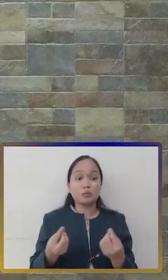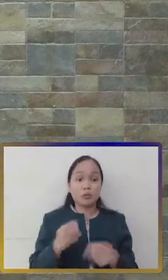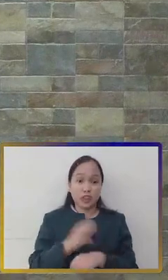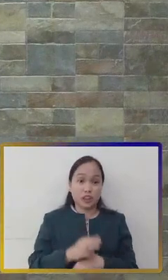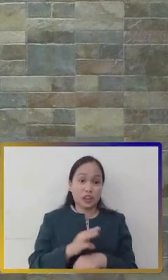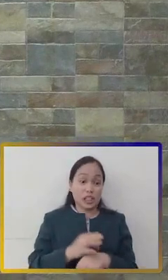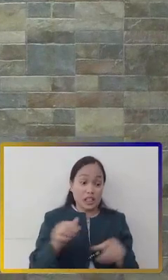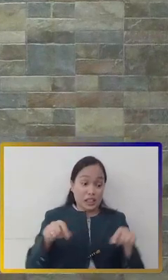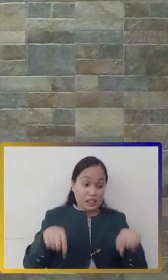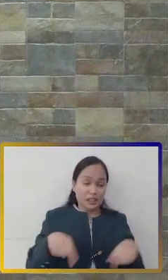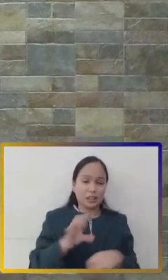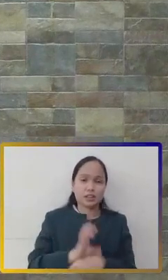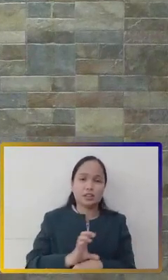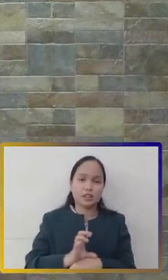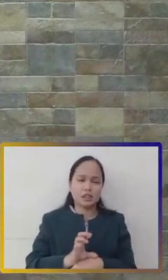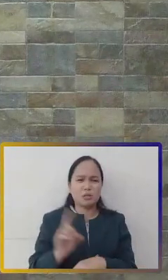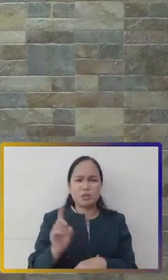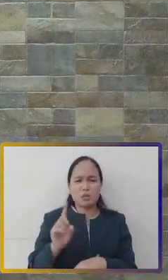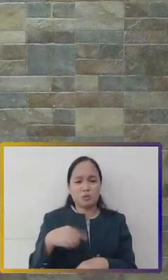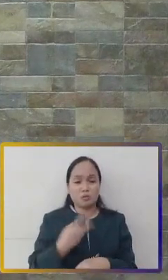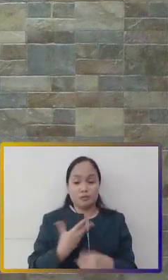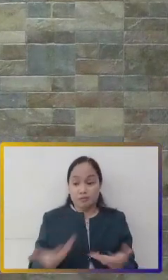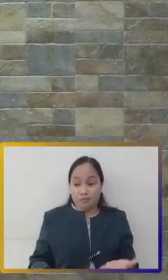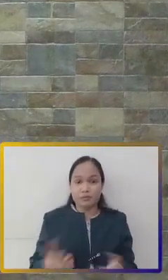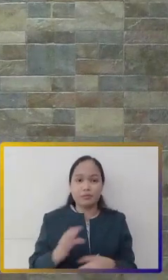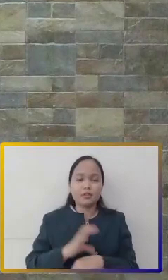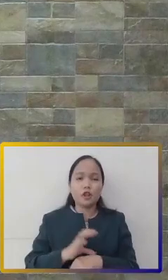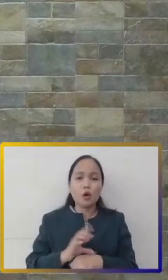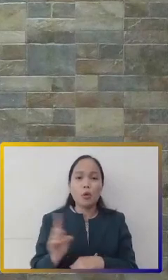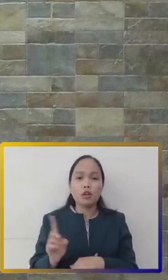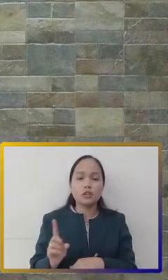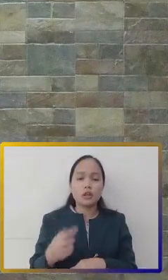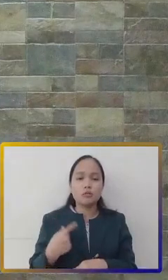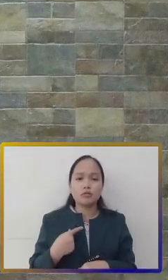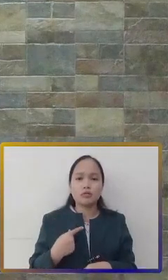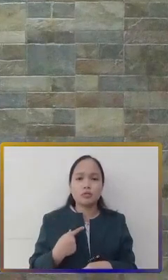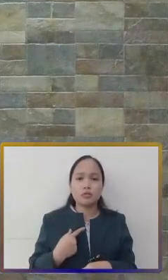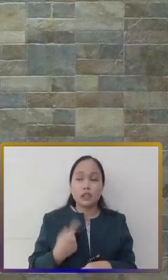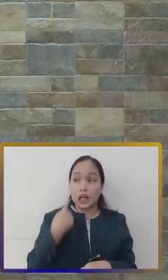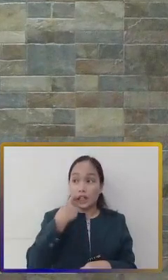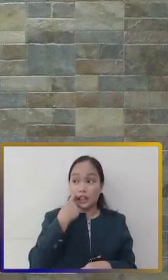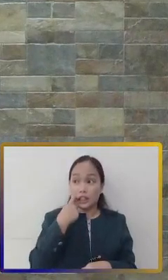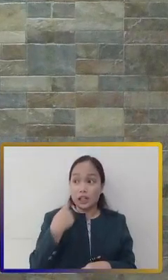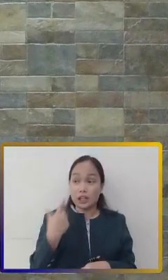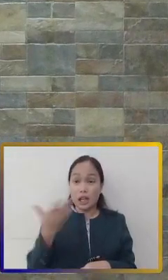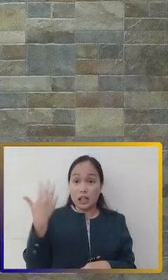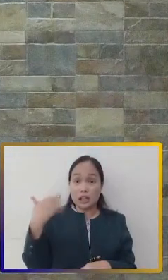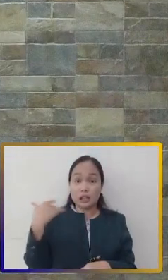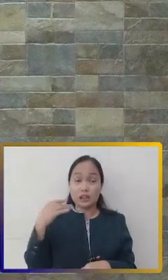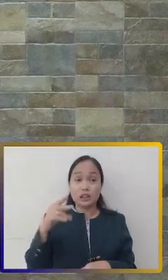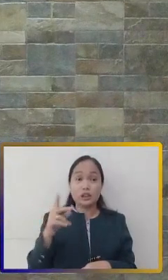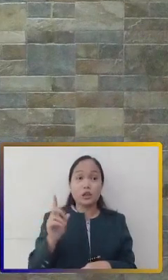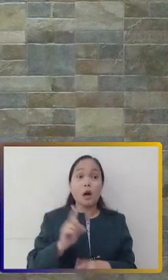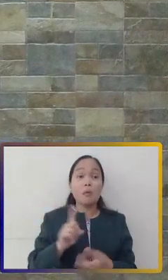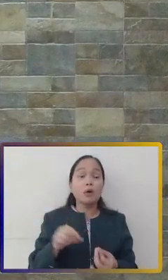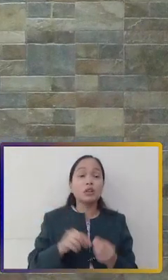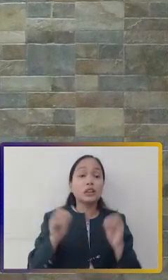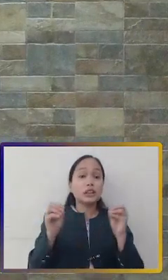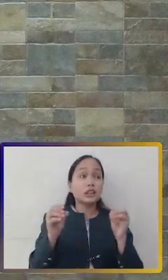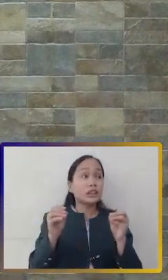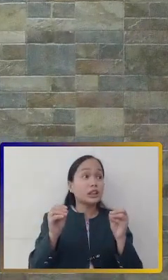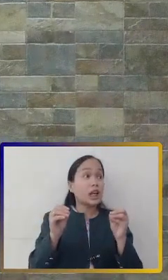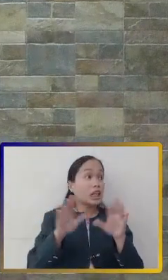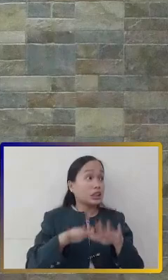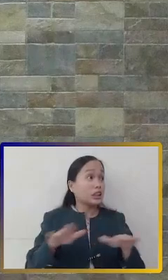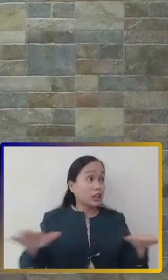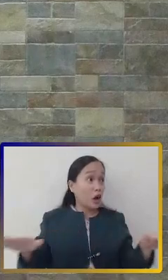ating pong simbahan. What do we have here? Yung tinuro ng ating mahal na pastor na nakaraan, the children's program, our